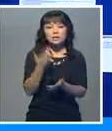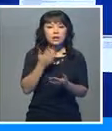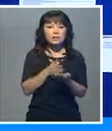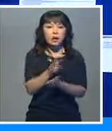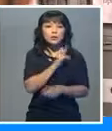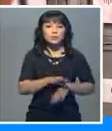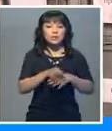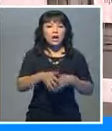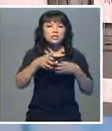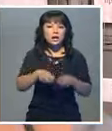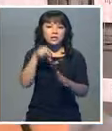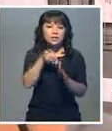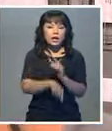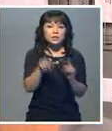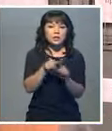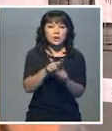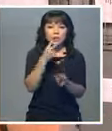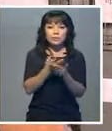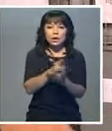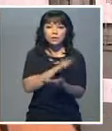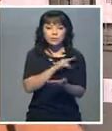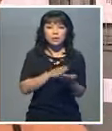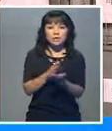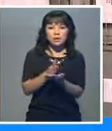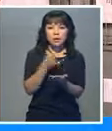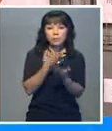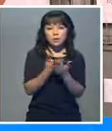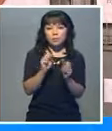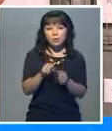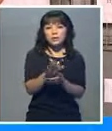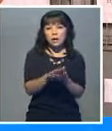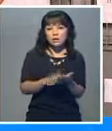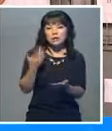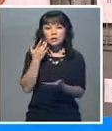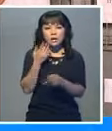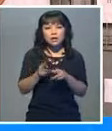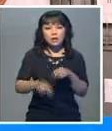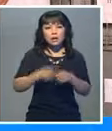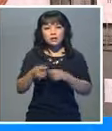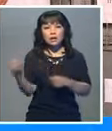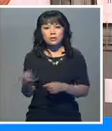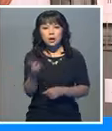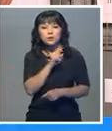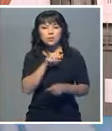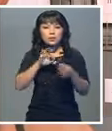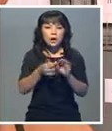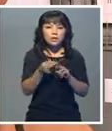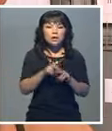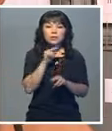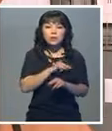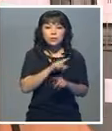өткізіпті. Шахтада қиын болса да, сонымыздан інілерімізді сонымыздан еріп бірге істеп жатырмыз. Қиын жерлерде